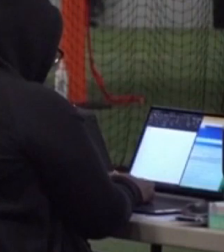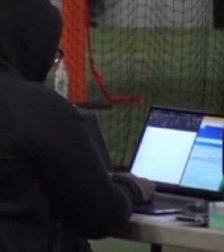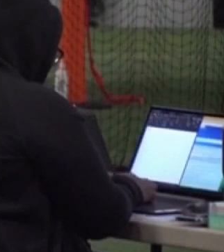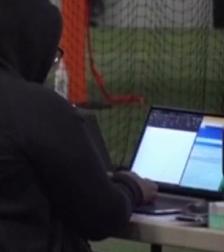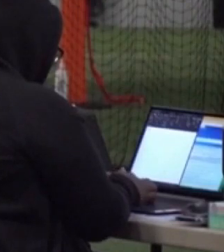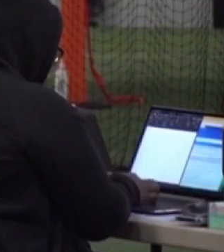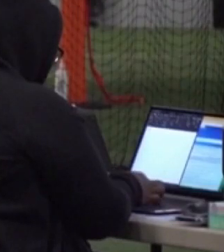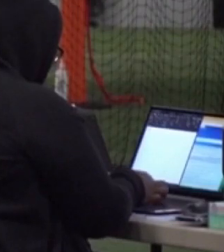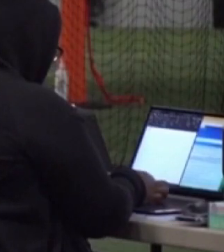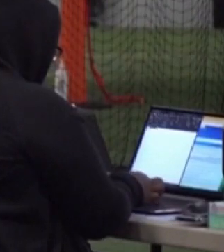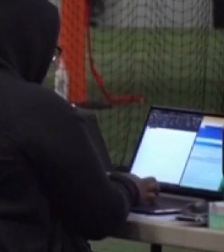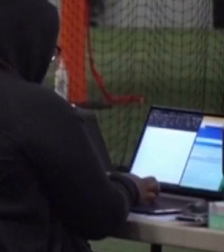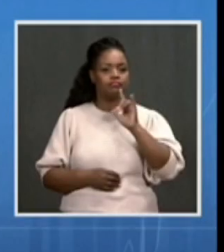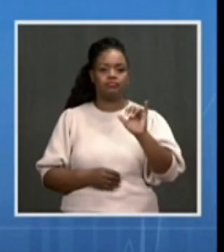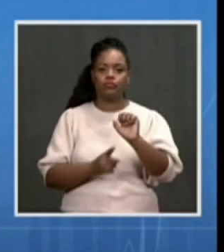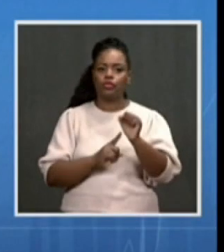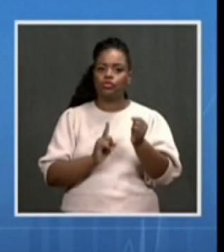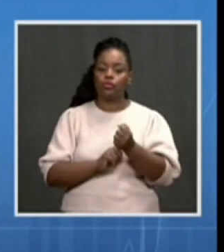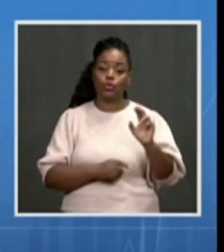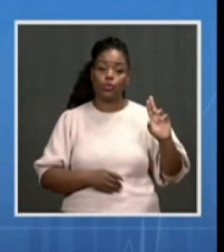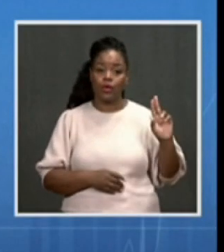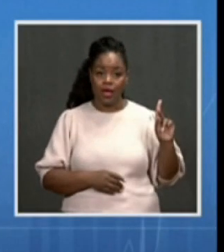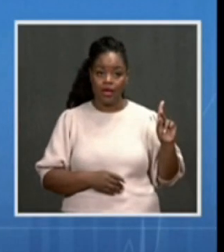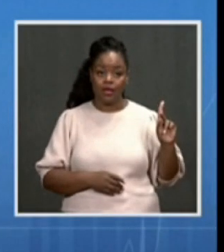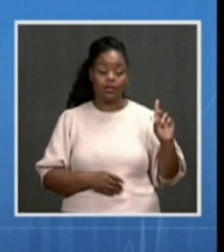a koronavírus elleni vakcinát.